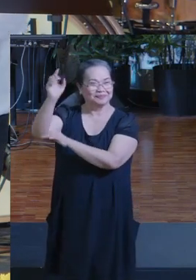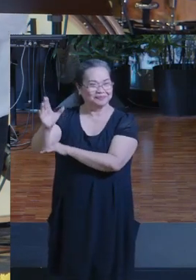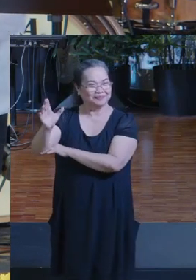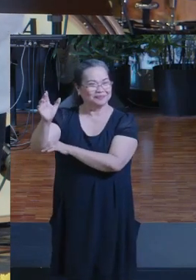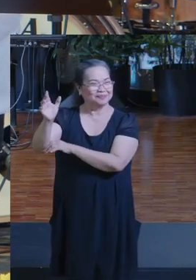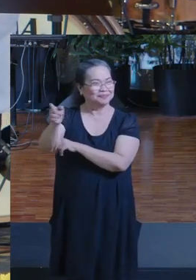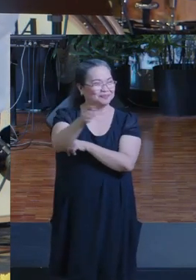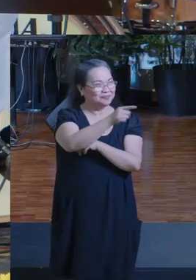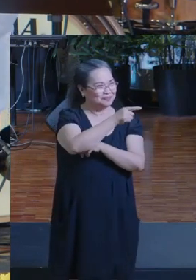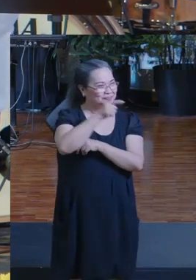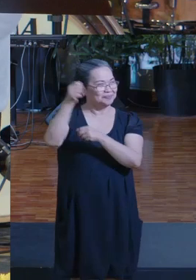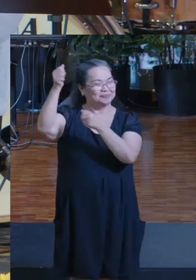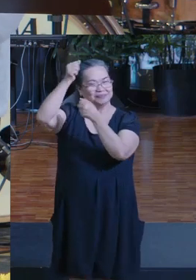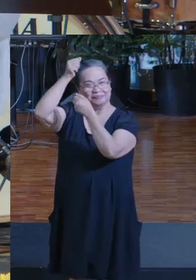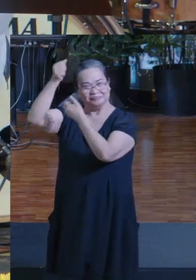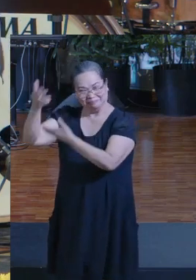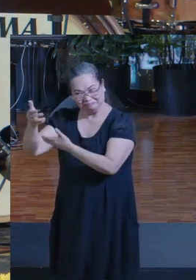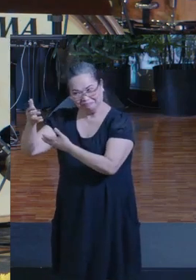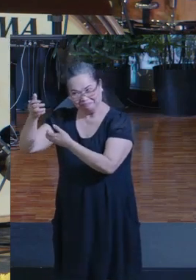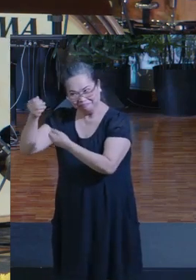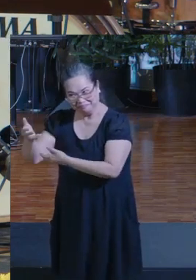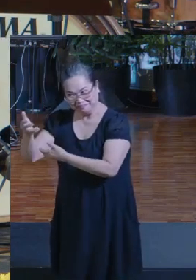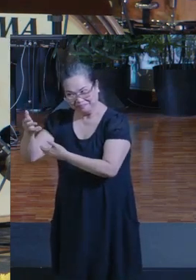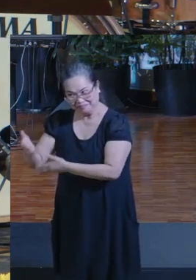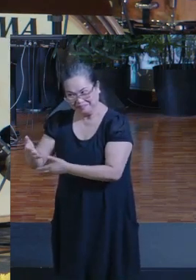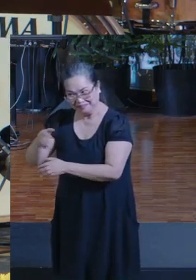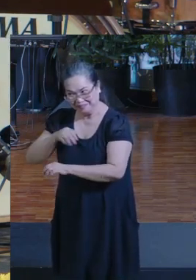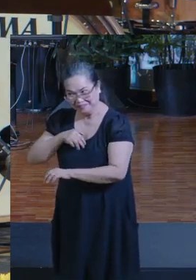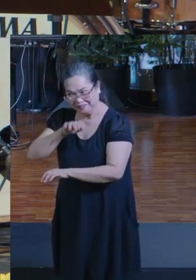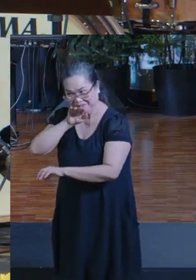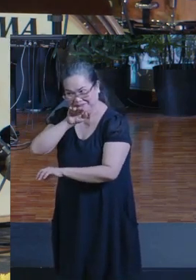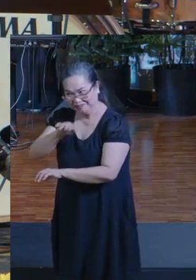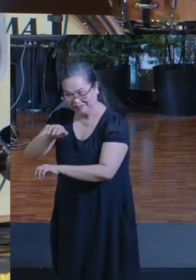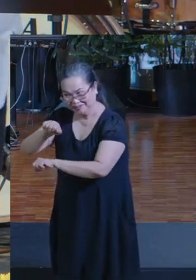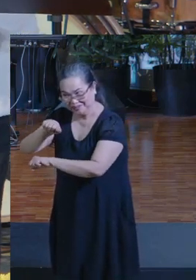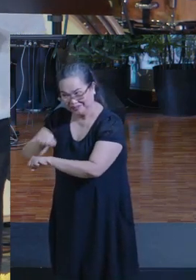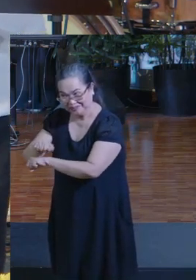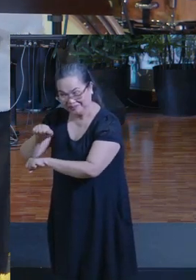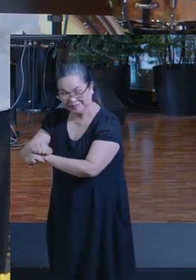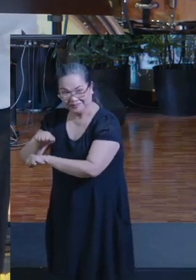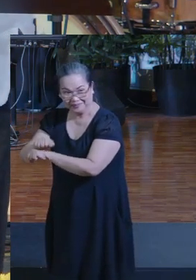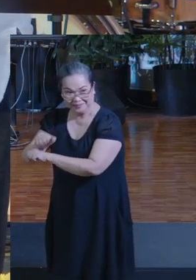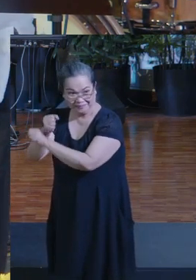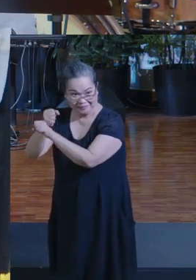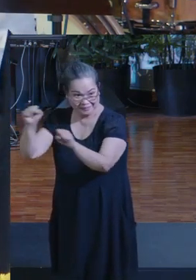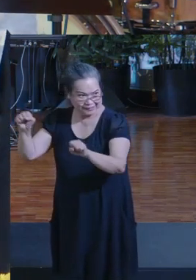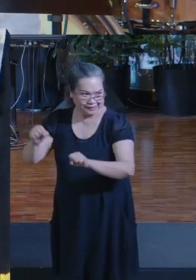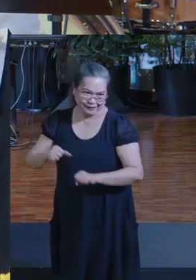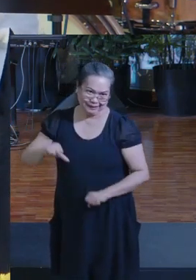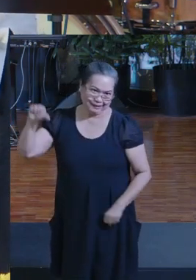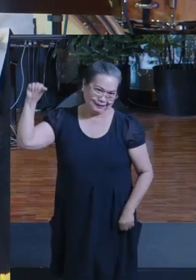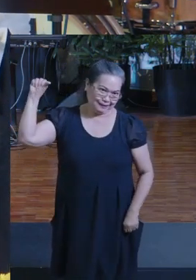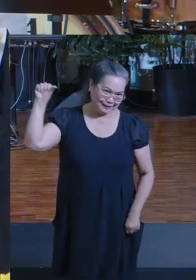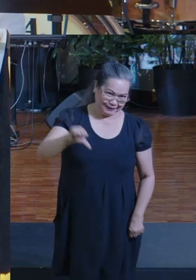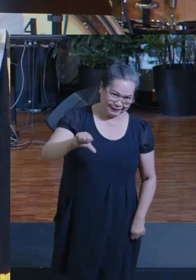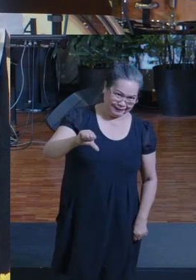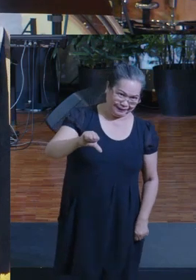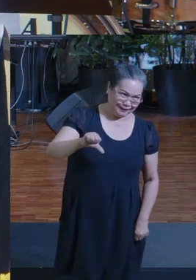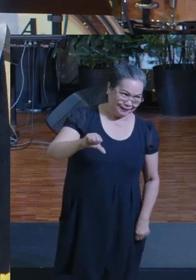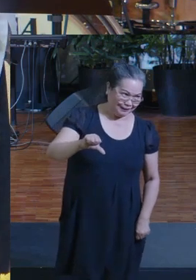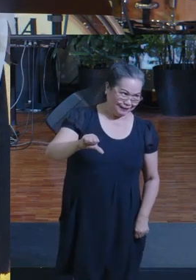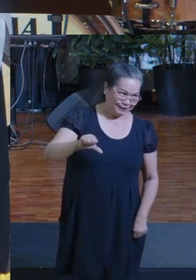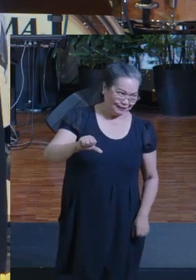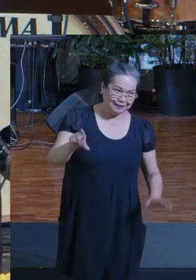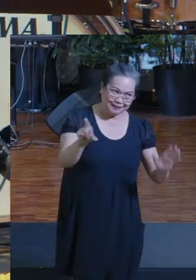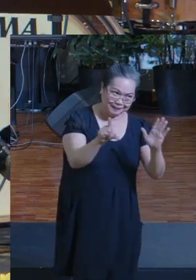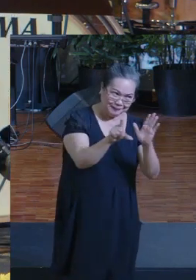pagsunod ng tao. Alam naman natin na kung ating kaligtasan ay nakabase sa ating pagsunod,